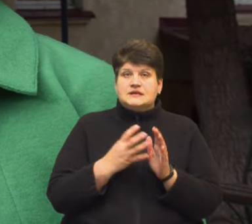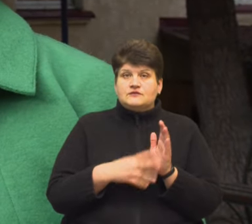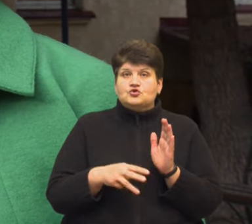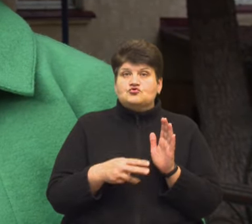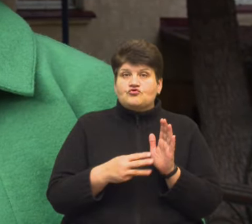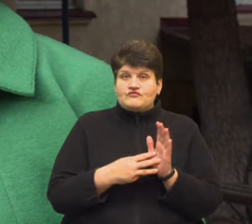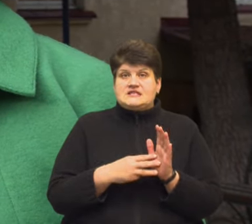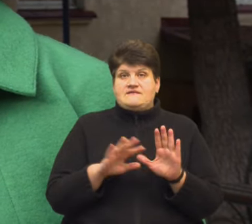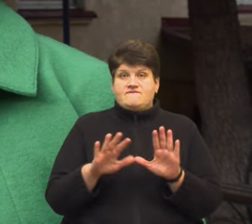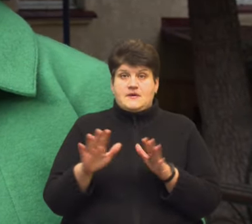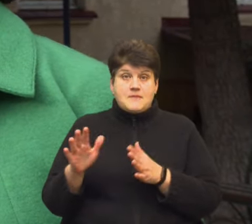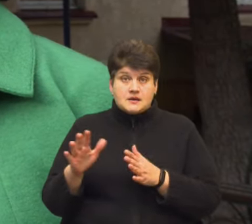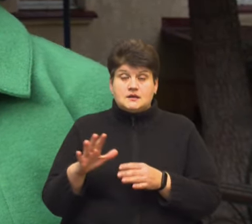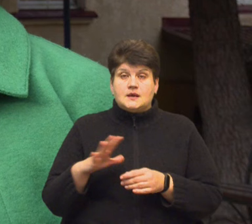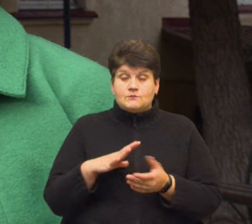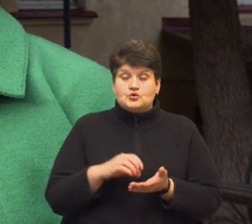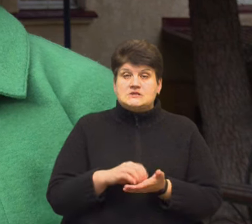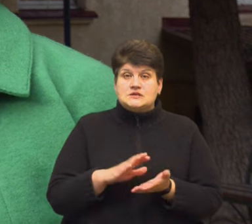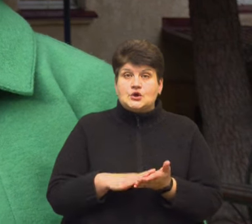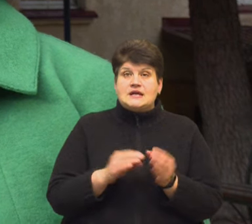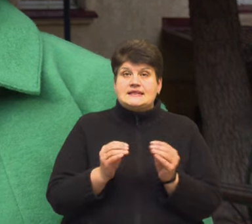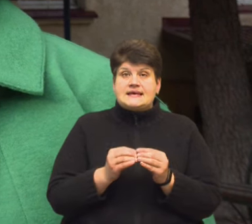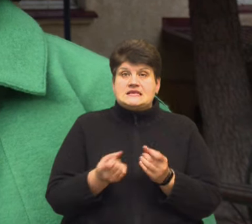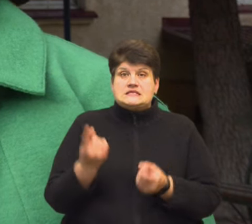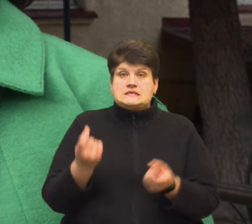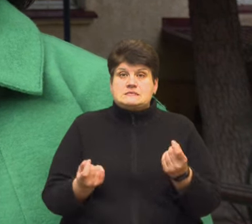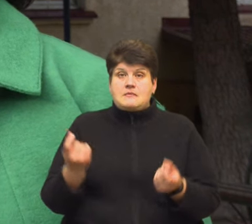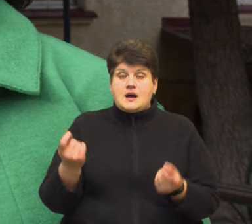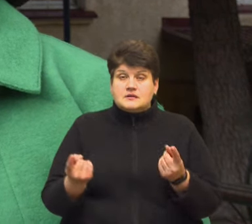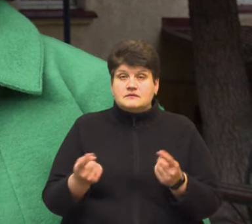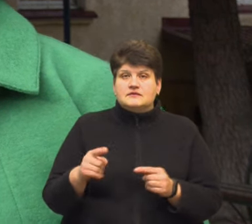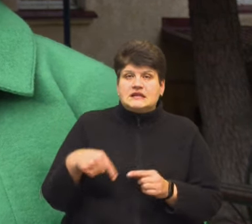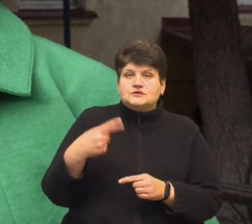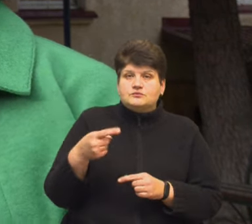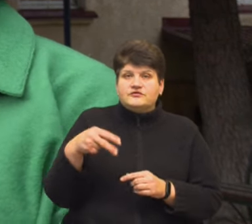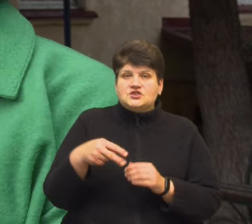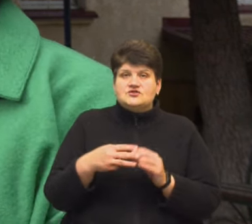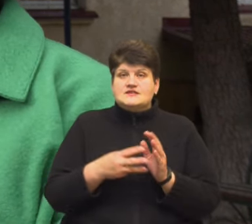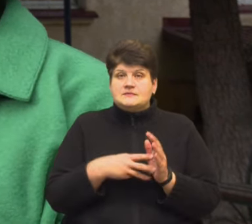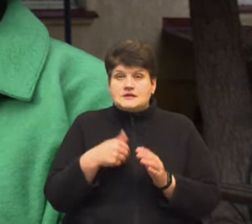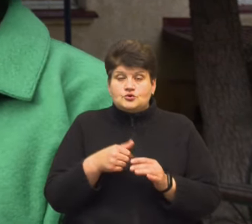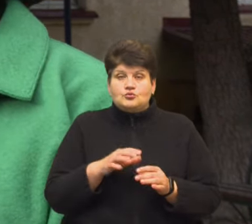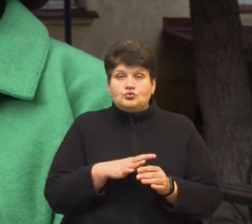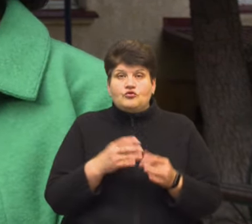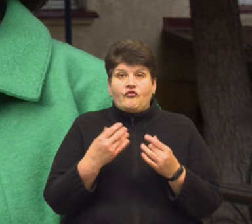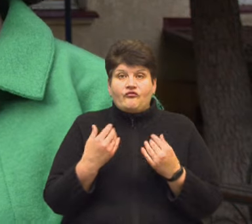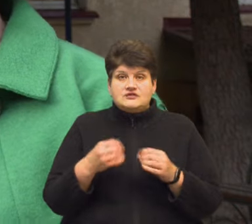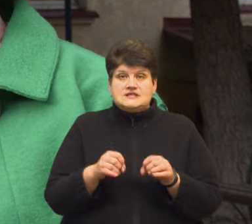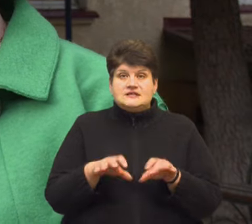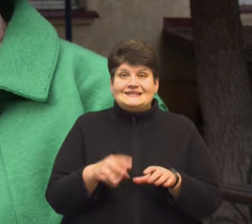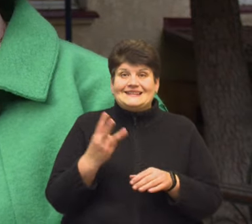випадків і було зареєстровано 10 спалахів в наступному 2018 році вже було зареєстровано